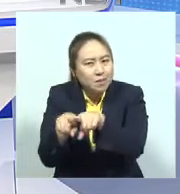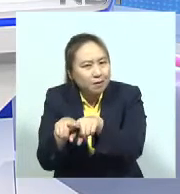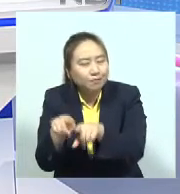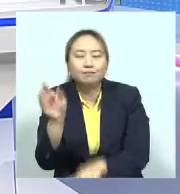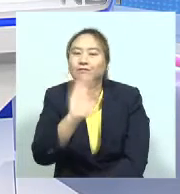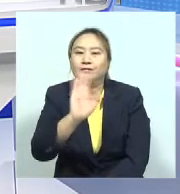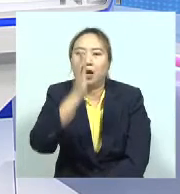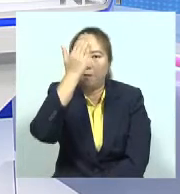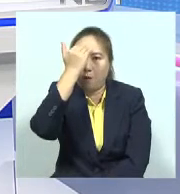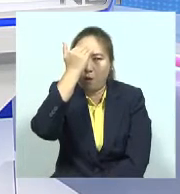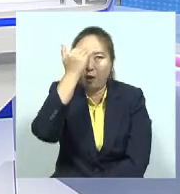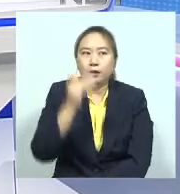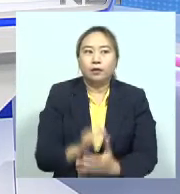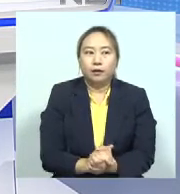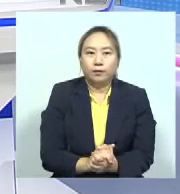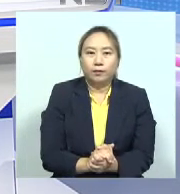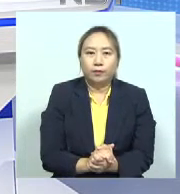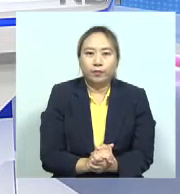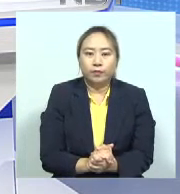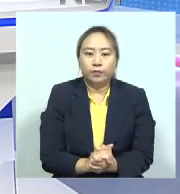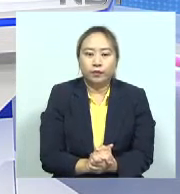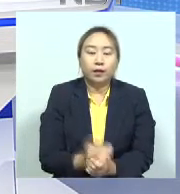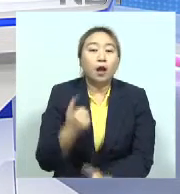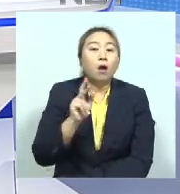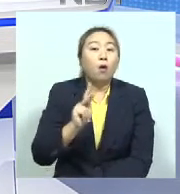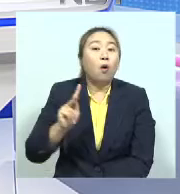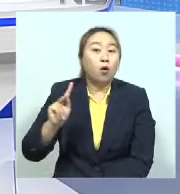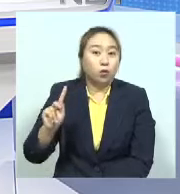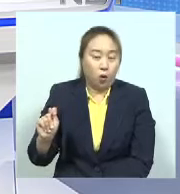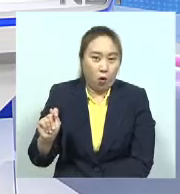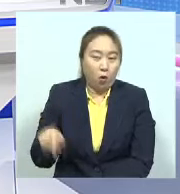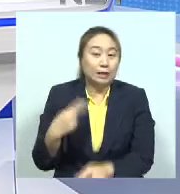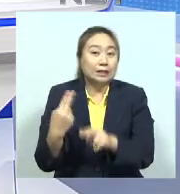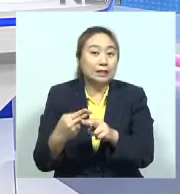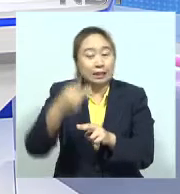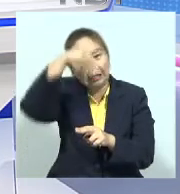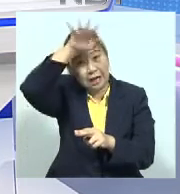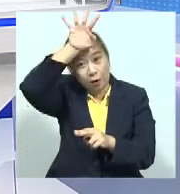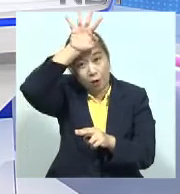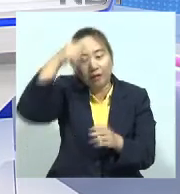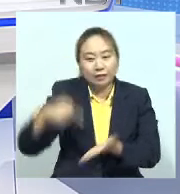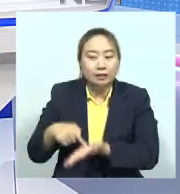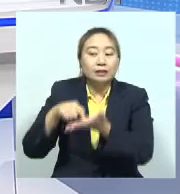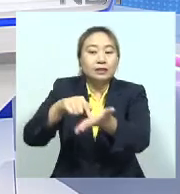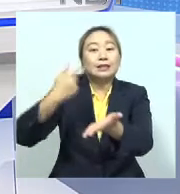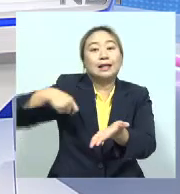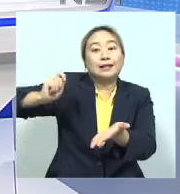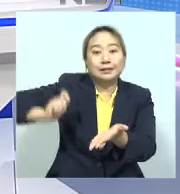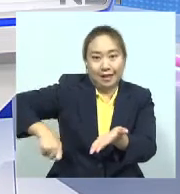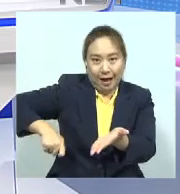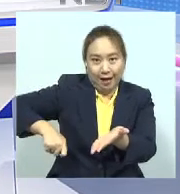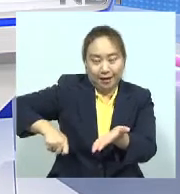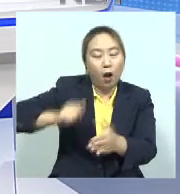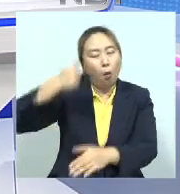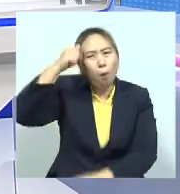าโดยหลักการแล้วเนี่ยครับคือตอนที่ทางกกต.เขาส่งชื่อคุณธนาธรไปให้ศาลรัฐธรรมนูญเนี่ยที่ใช้